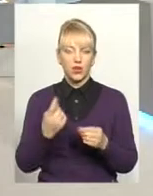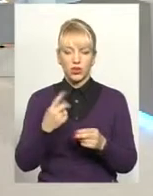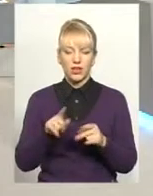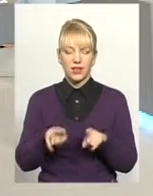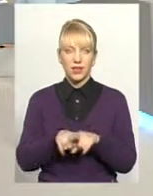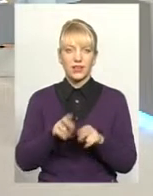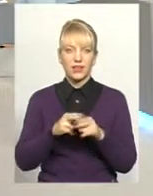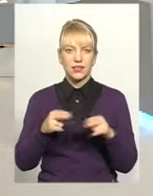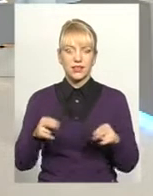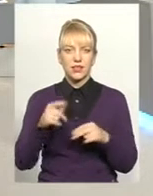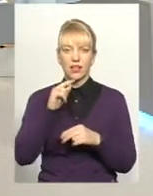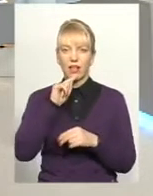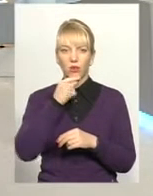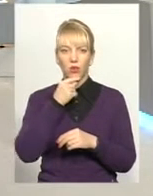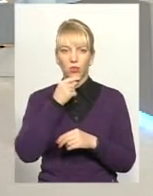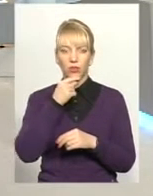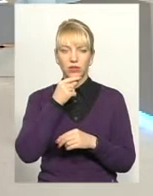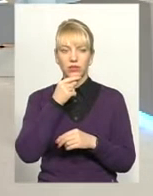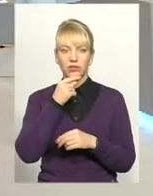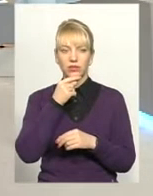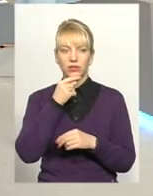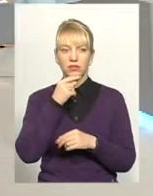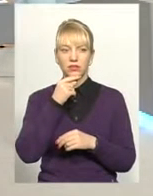станція економить